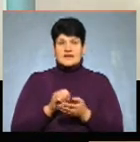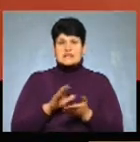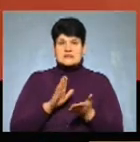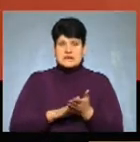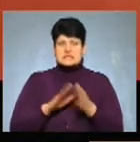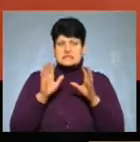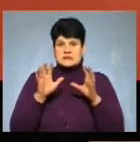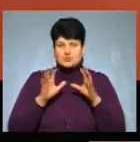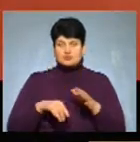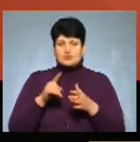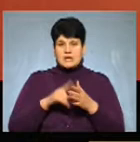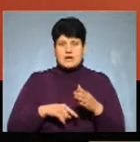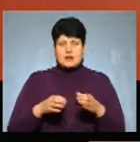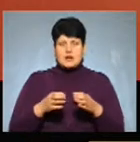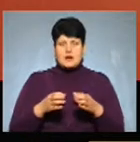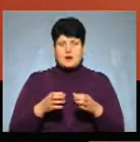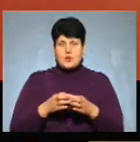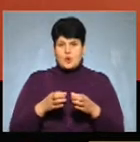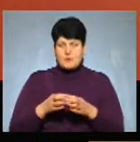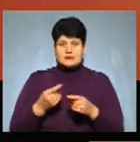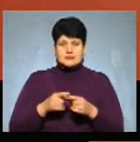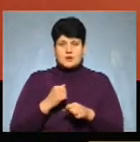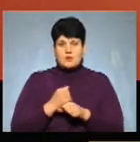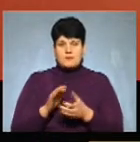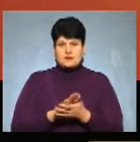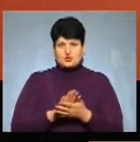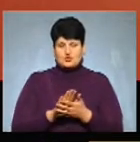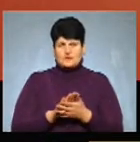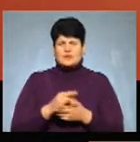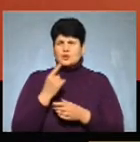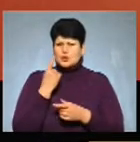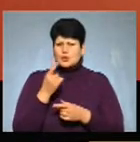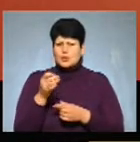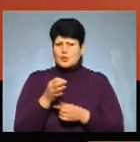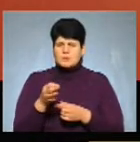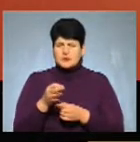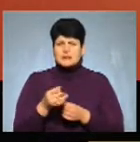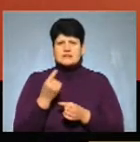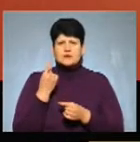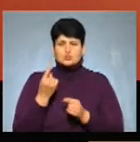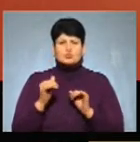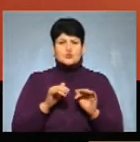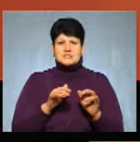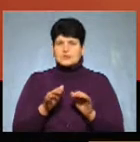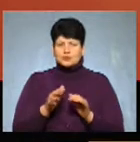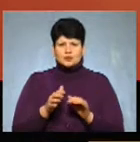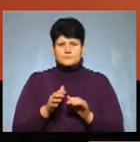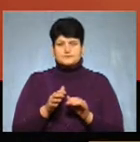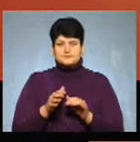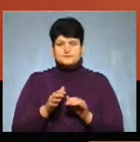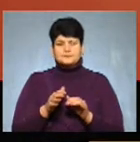статуту релігійних громад, це робить абсолютно безкоштовно. Тобто жодної копійки за жодну процедуру